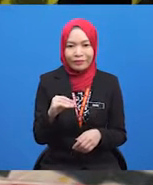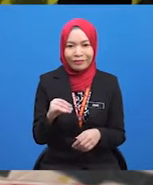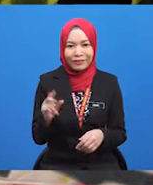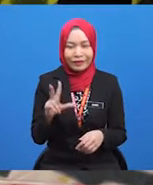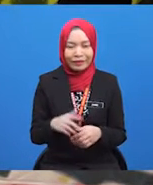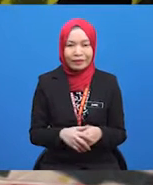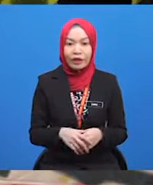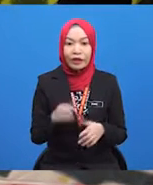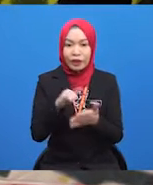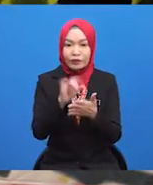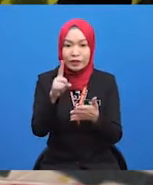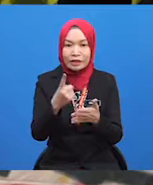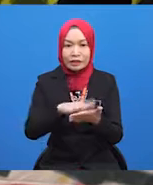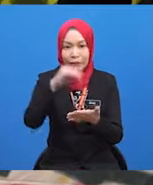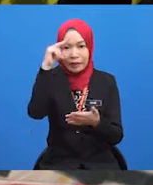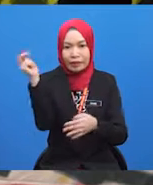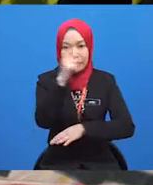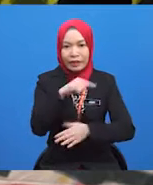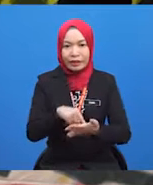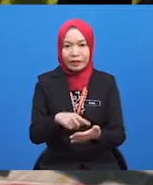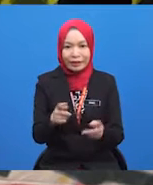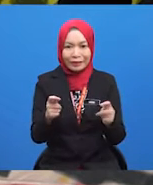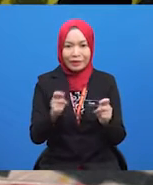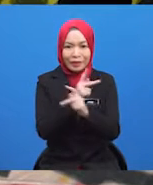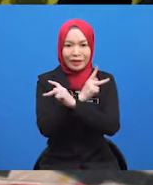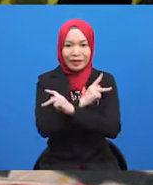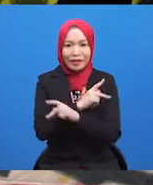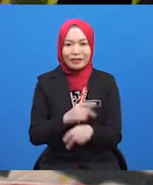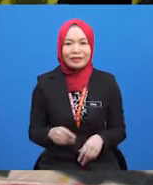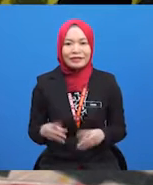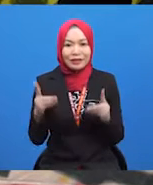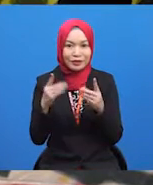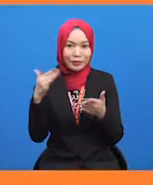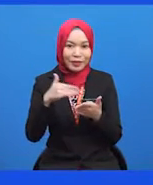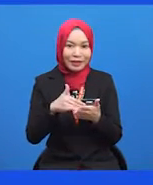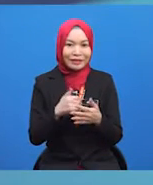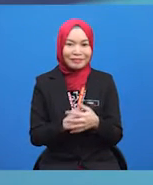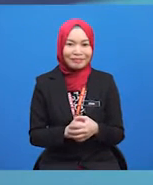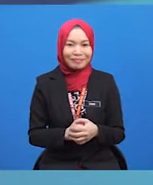pembelajaran kita pada kali ini. Terima kasih semua. Semoga kita berjumpa lagi.